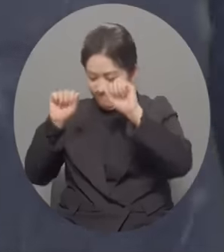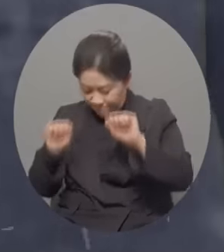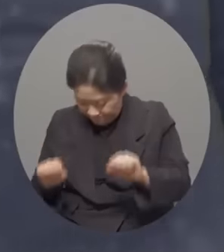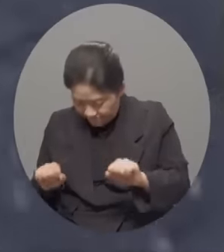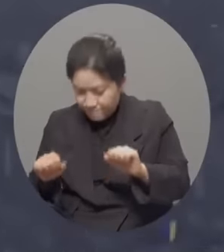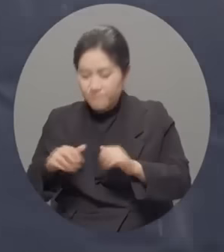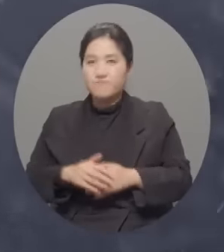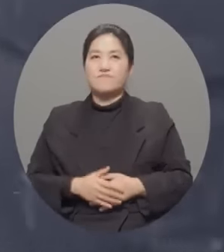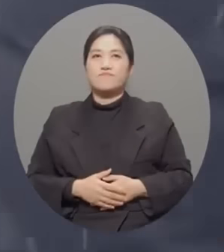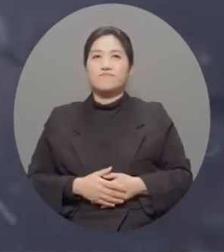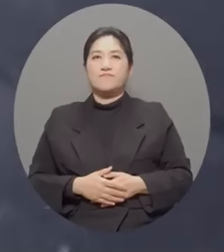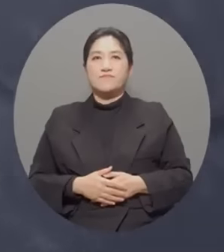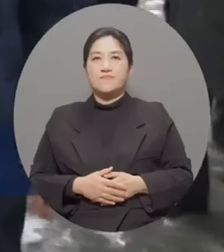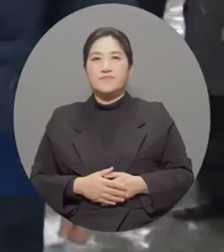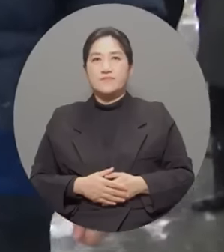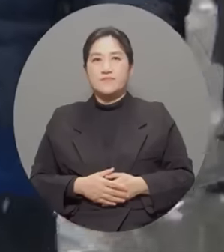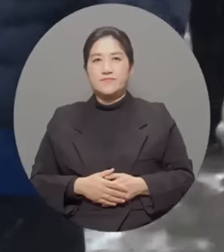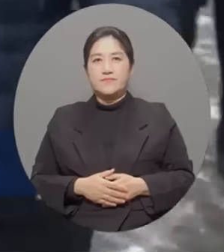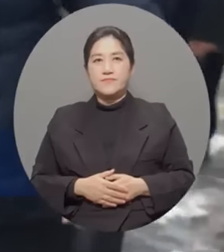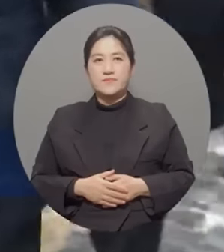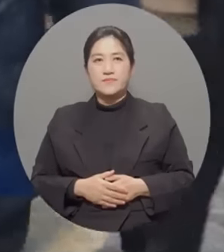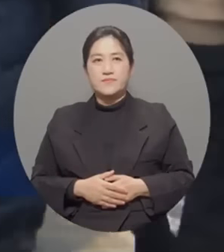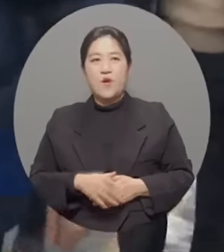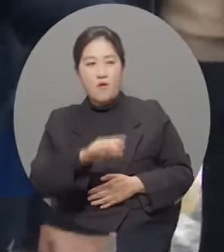90도로 꺾어 인사했습니다.